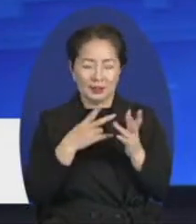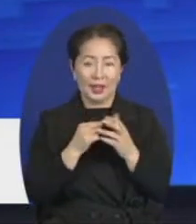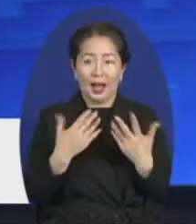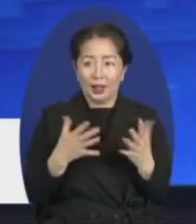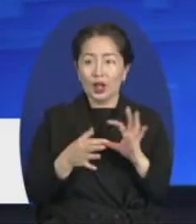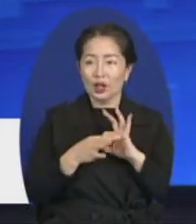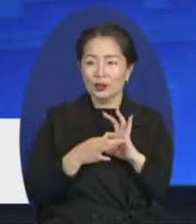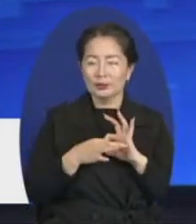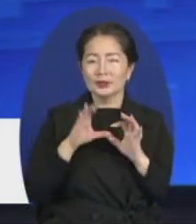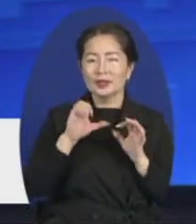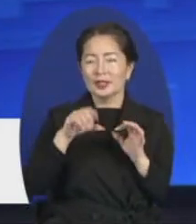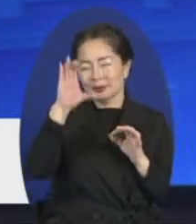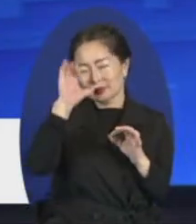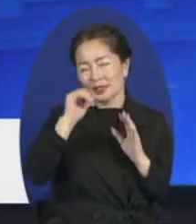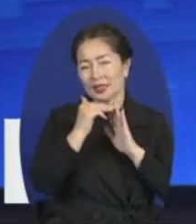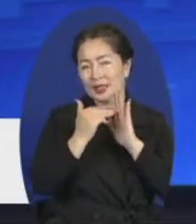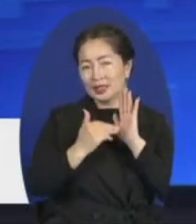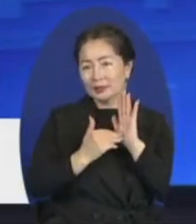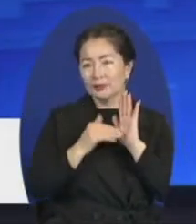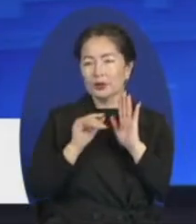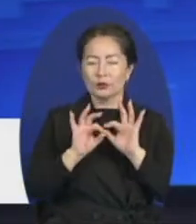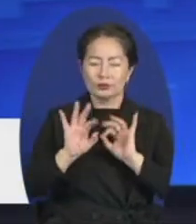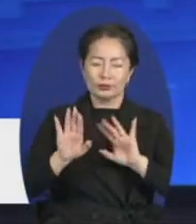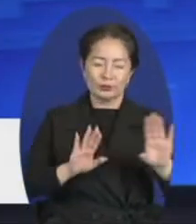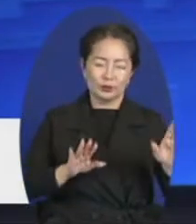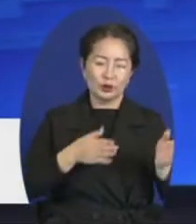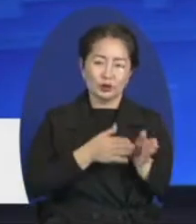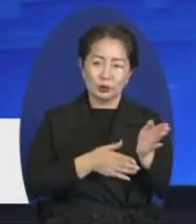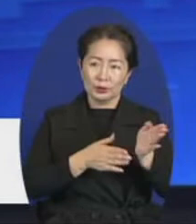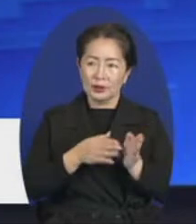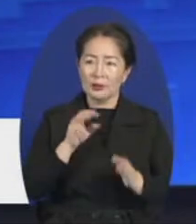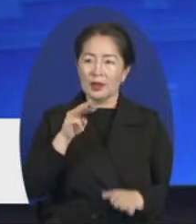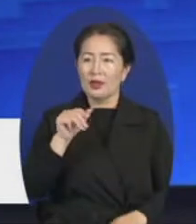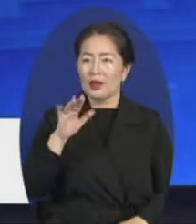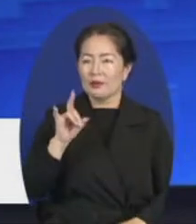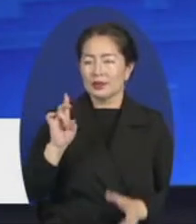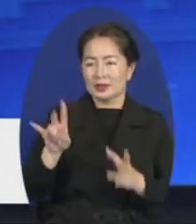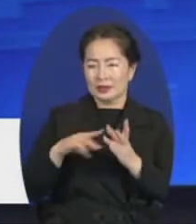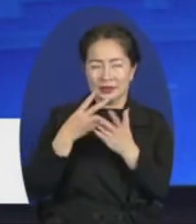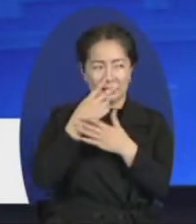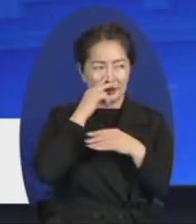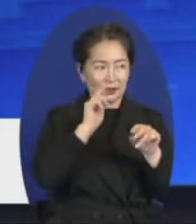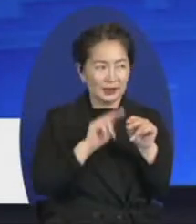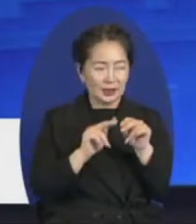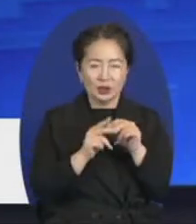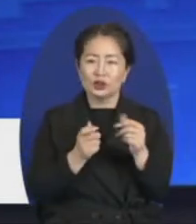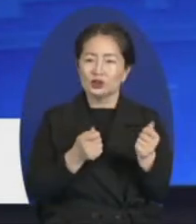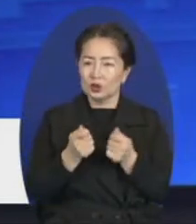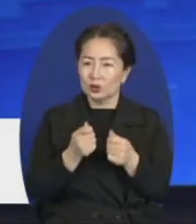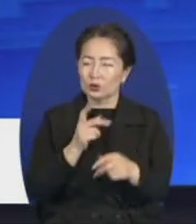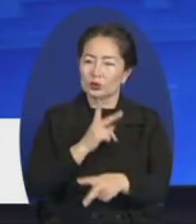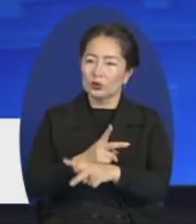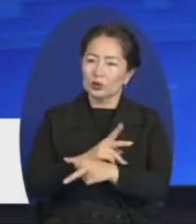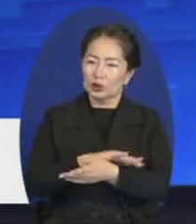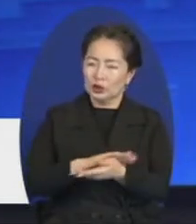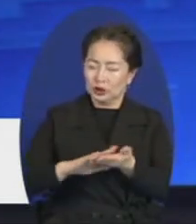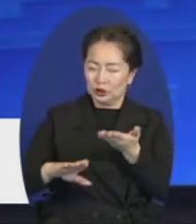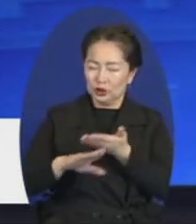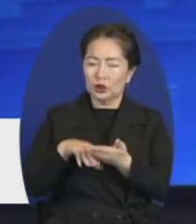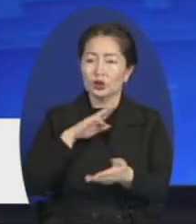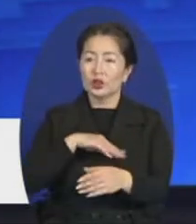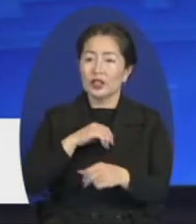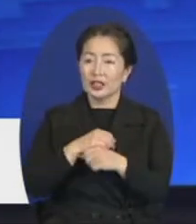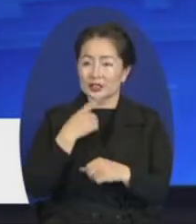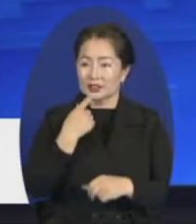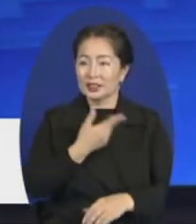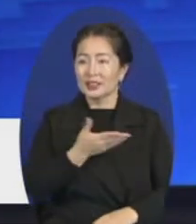бол салбарын сайд нь тайлбарлаж байгаа юм. Тиймээс олон хэсэг салсан төмөр замын тээврийг нэгдсэн байдлаар хянах, зохицуулах, хуулийн шинжилгээр ажиллаж байгааг энэ үеэр